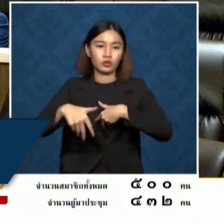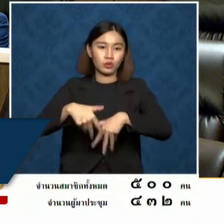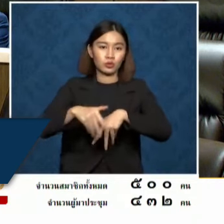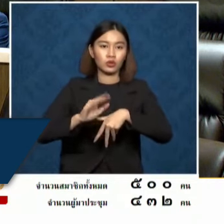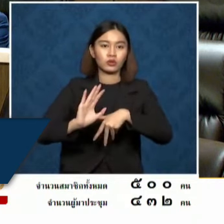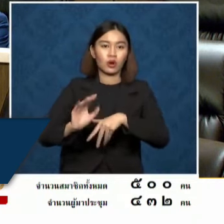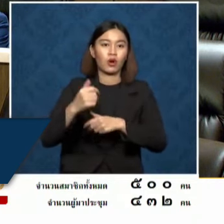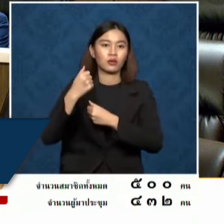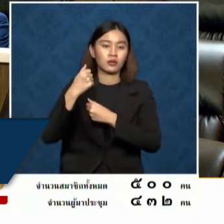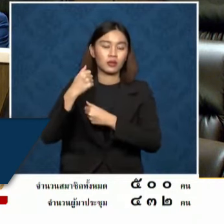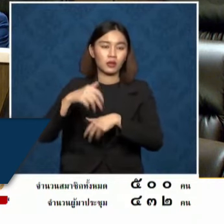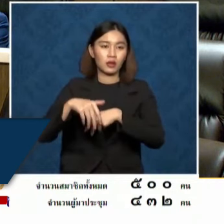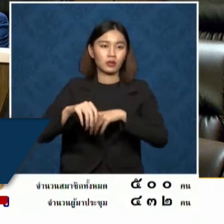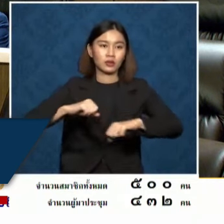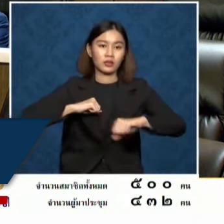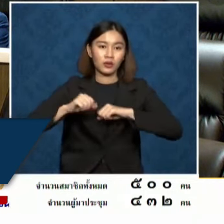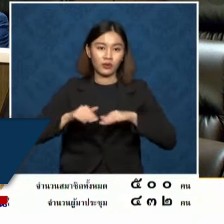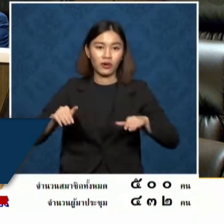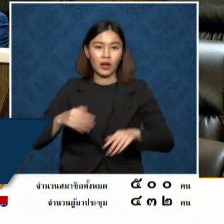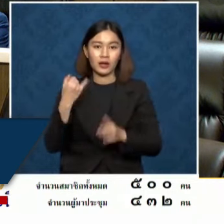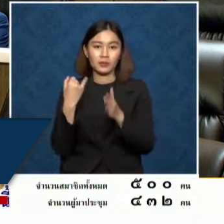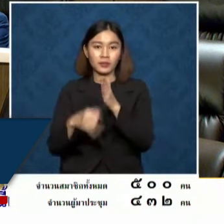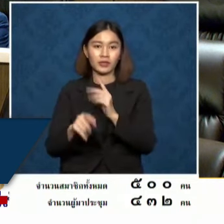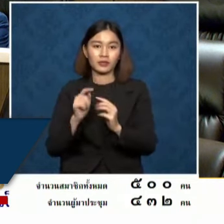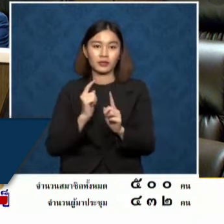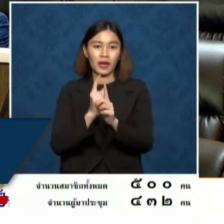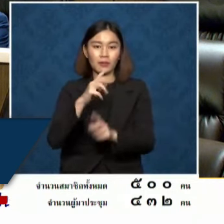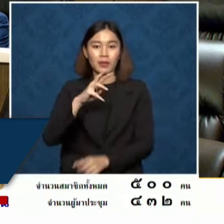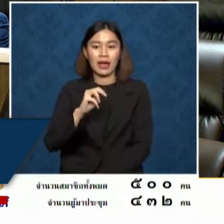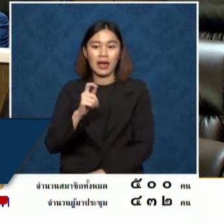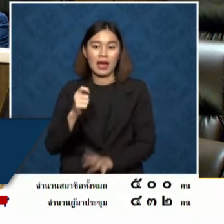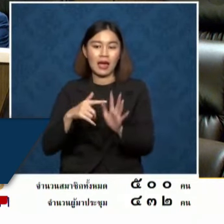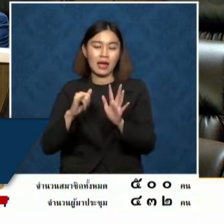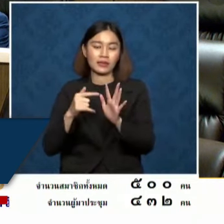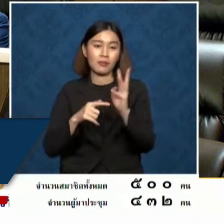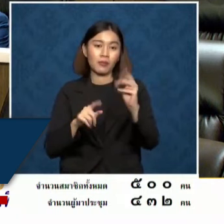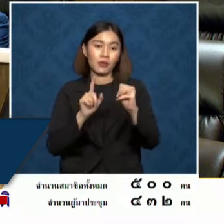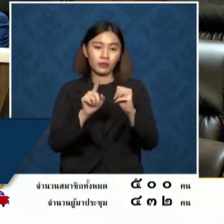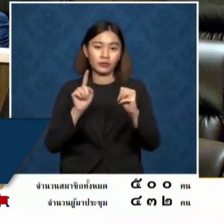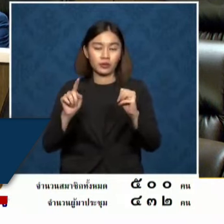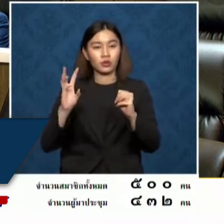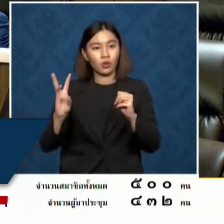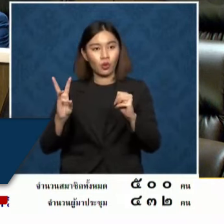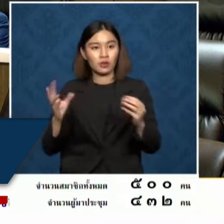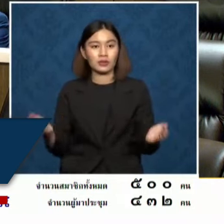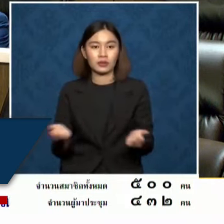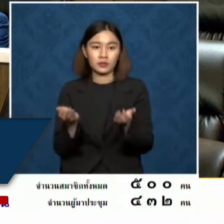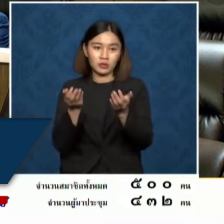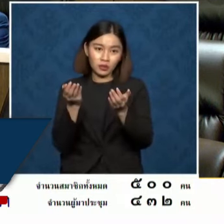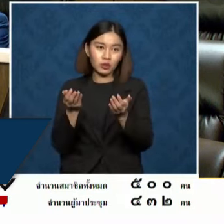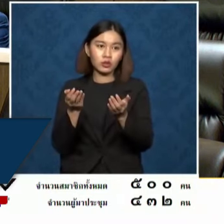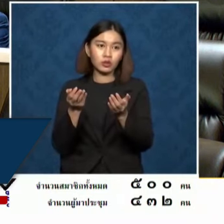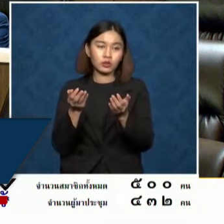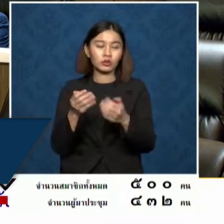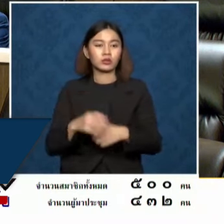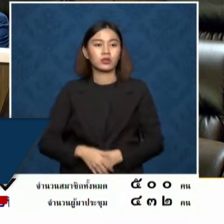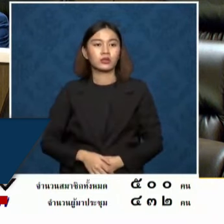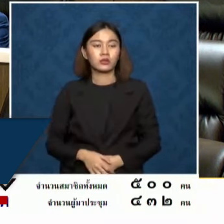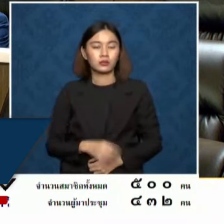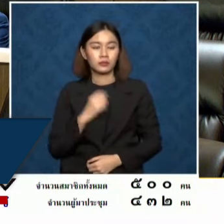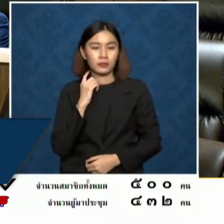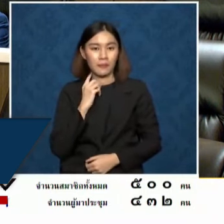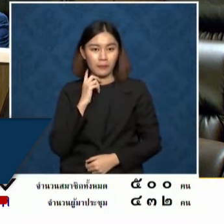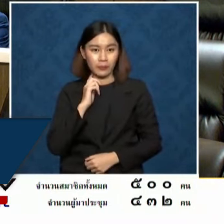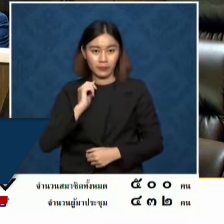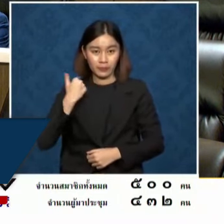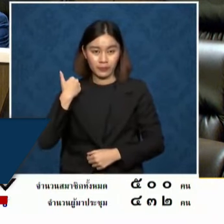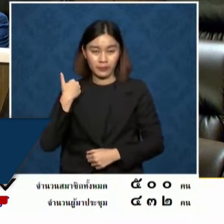ของเยาวชนด้วยมีความผิดตามปอาญาม 116ยุยงปลุกปันและ